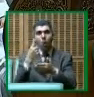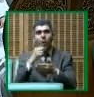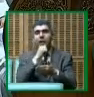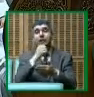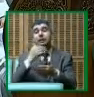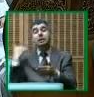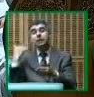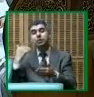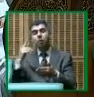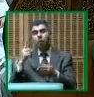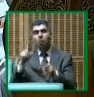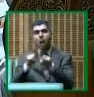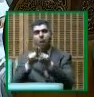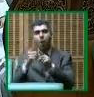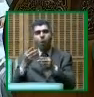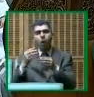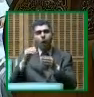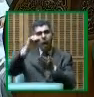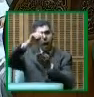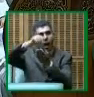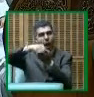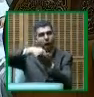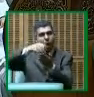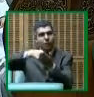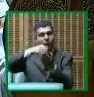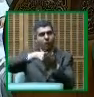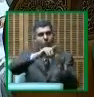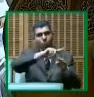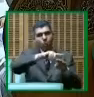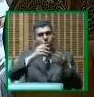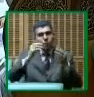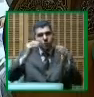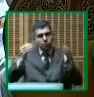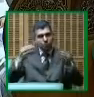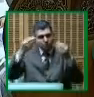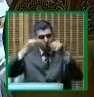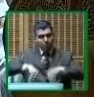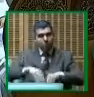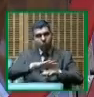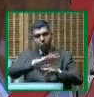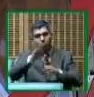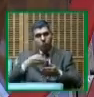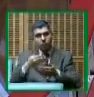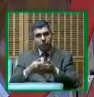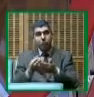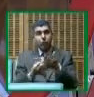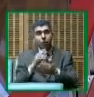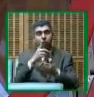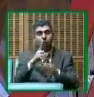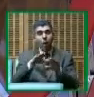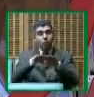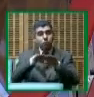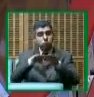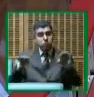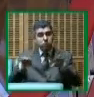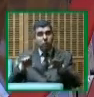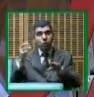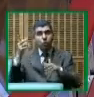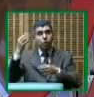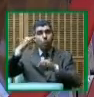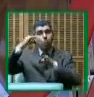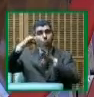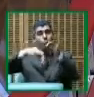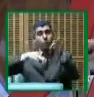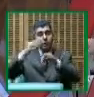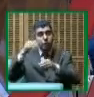الموجود، ماشي ردموا اللي كان موجود وعاد بناوا، بمعنى ان سلامه البناء ما